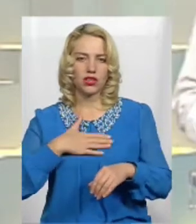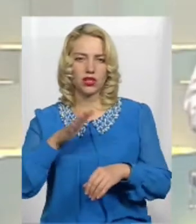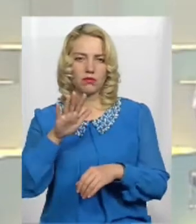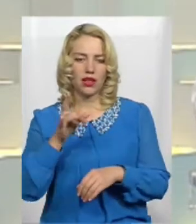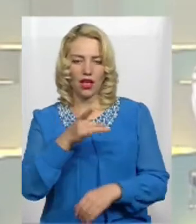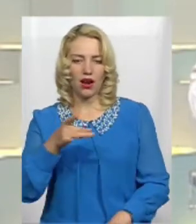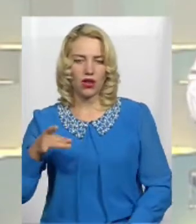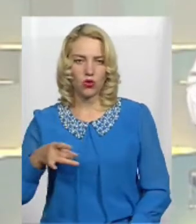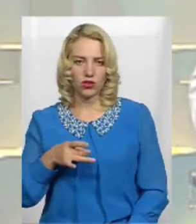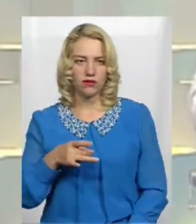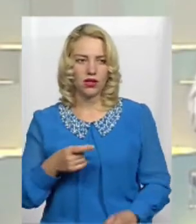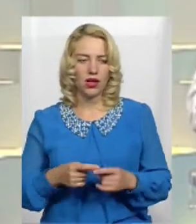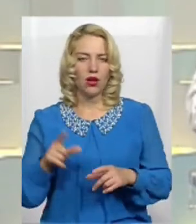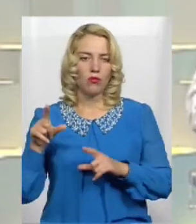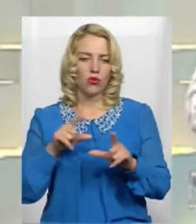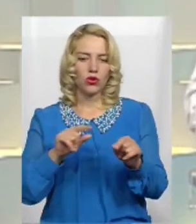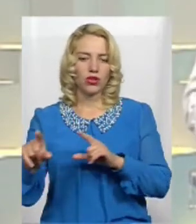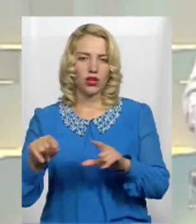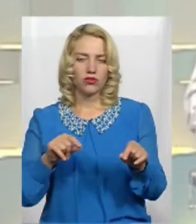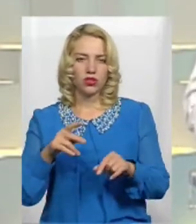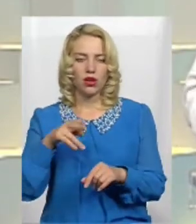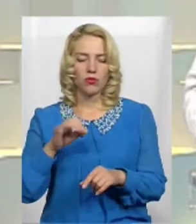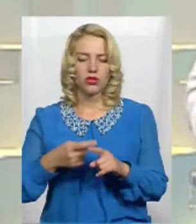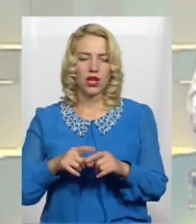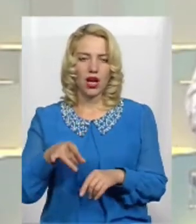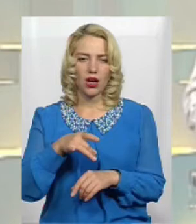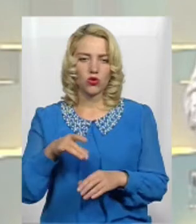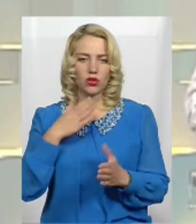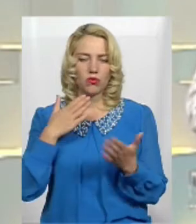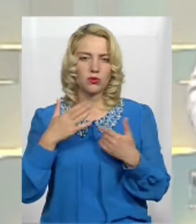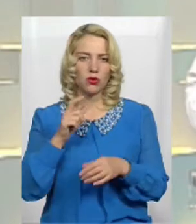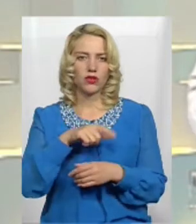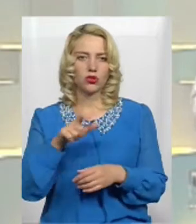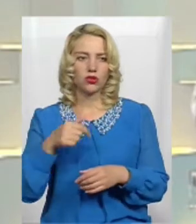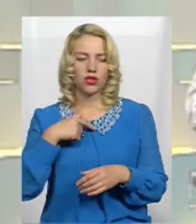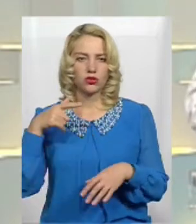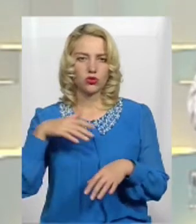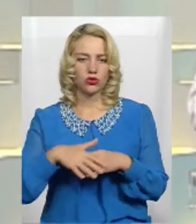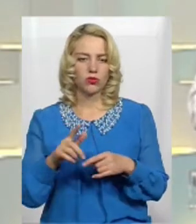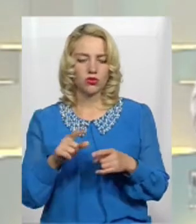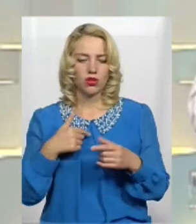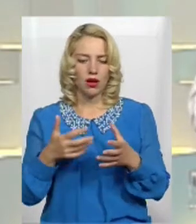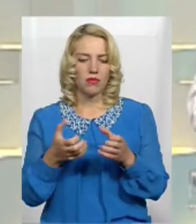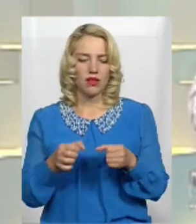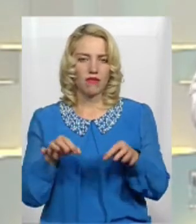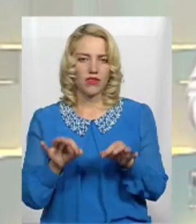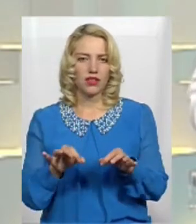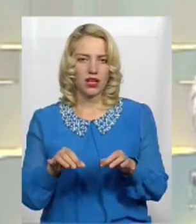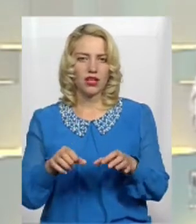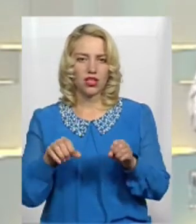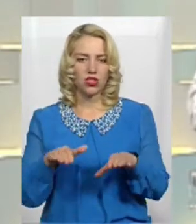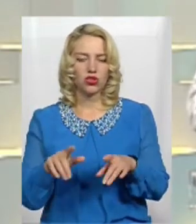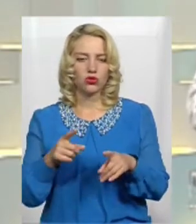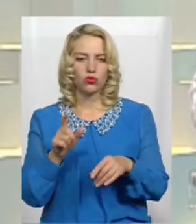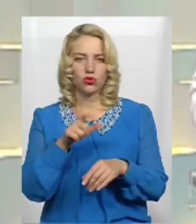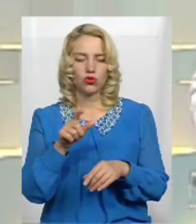5 районів. Проїхавши по даних районах, поспілкувавшись з людьми, я зрозумів, що я прийняв вірне рішення, тому що